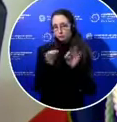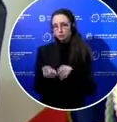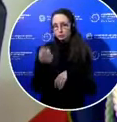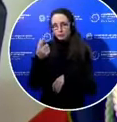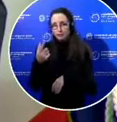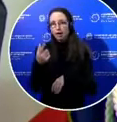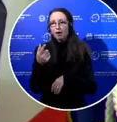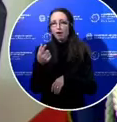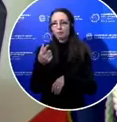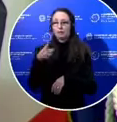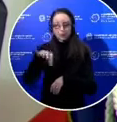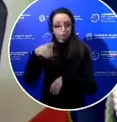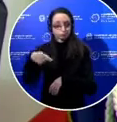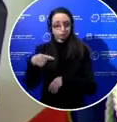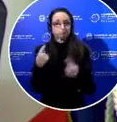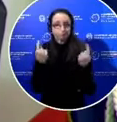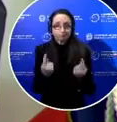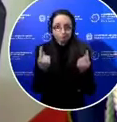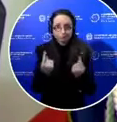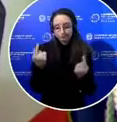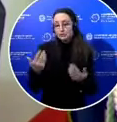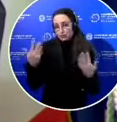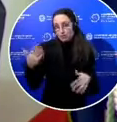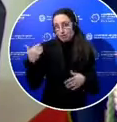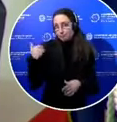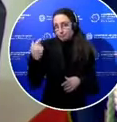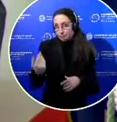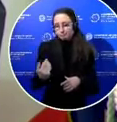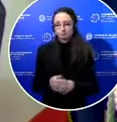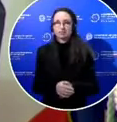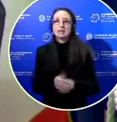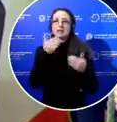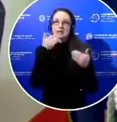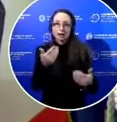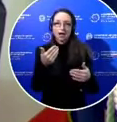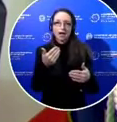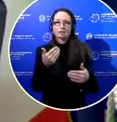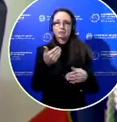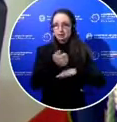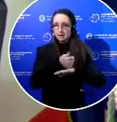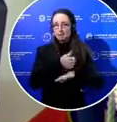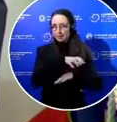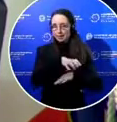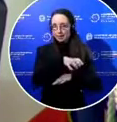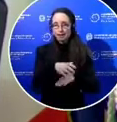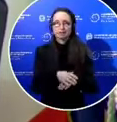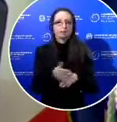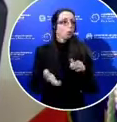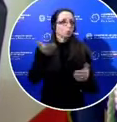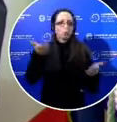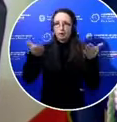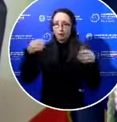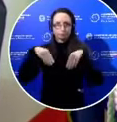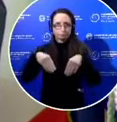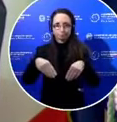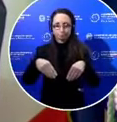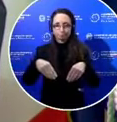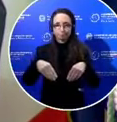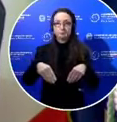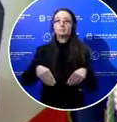aspettava da giorni, grazie ai Ministri qua presenti e a tutte le altre autorità, troppe